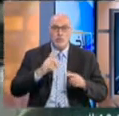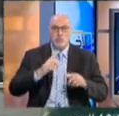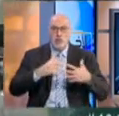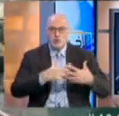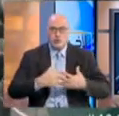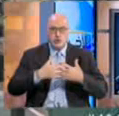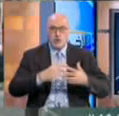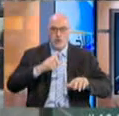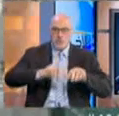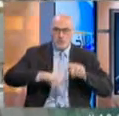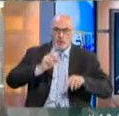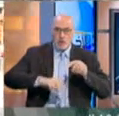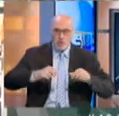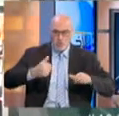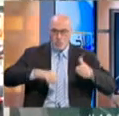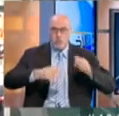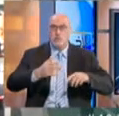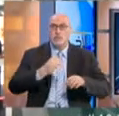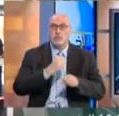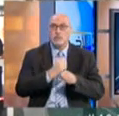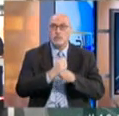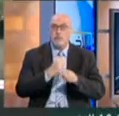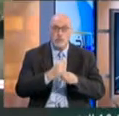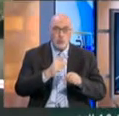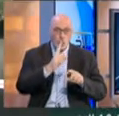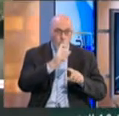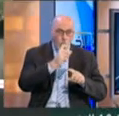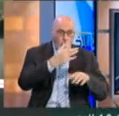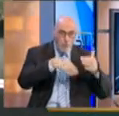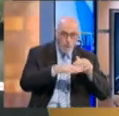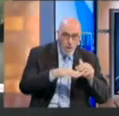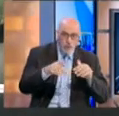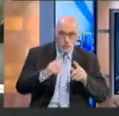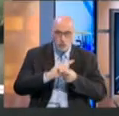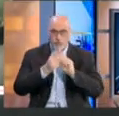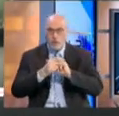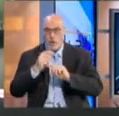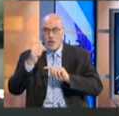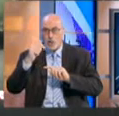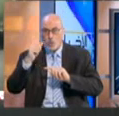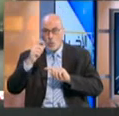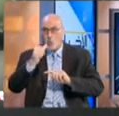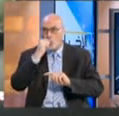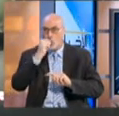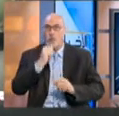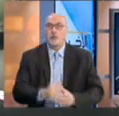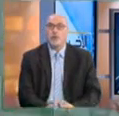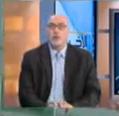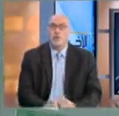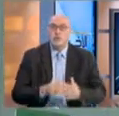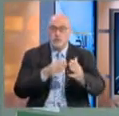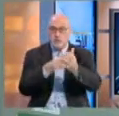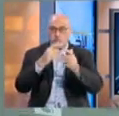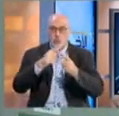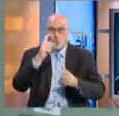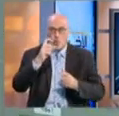التي تعمل على معالجة وتصفية مياه البحر وفق المعايير المعمول بها دوليا، ستساهم في تزويد المياه